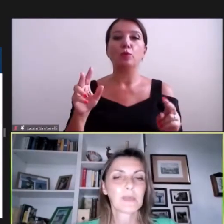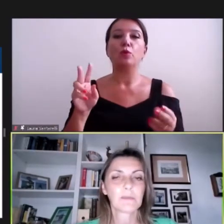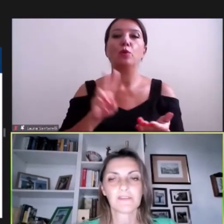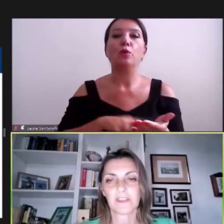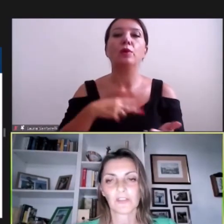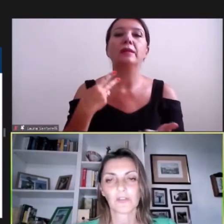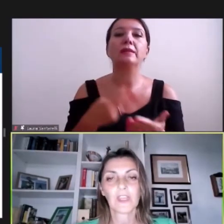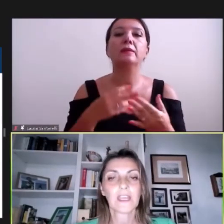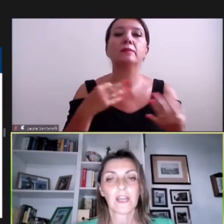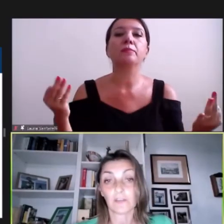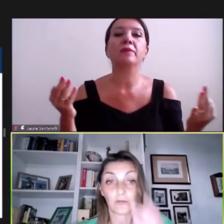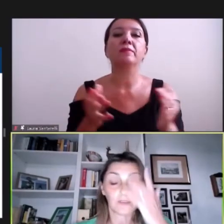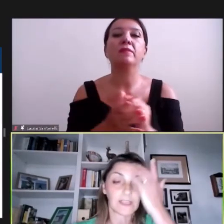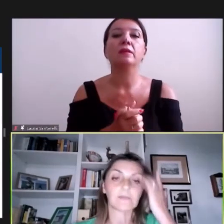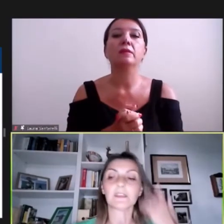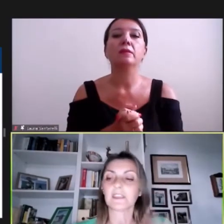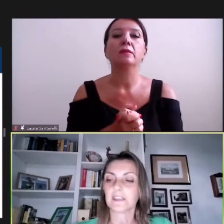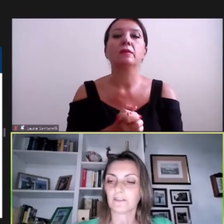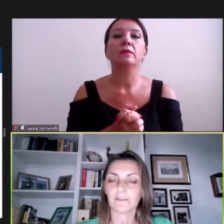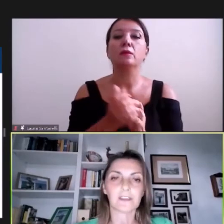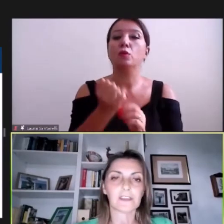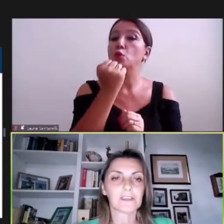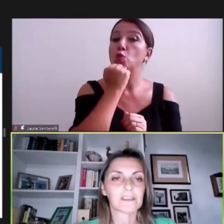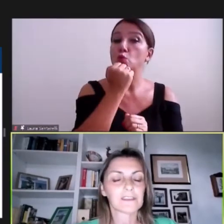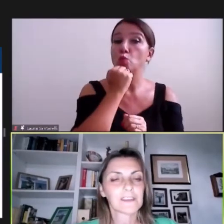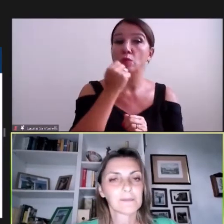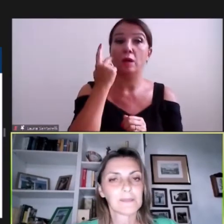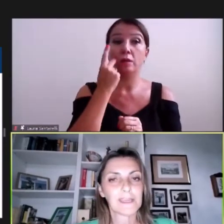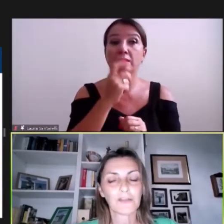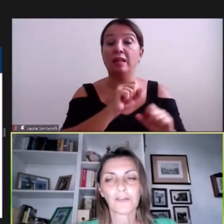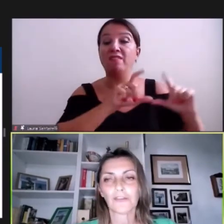tutto. Perfetto, allora, scusatemi che non